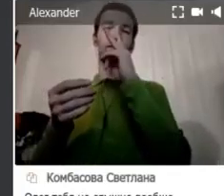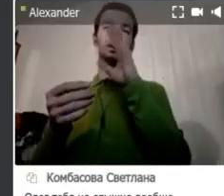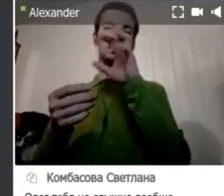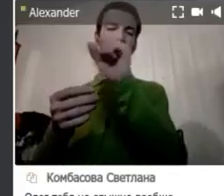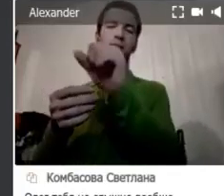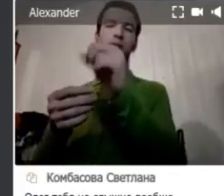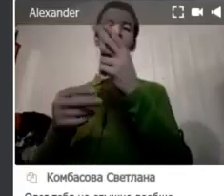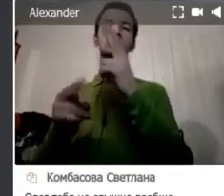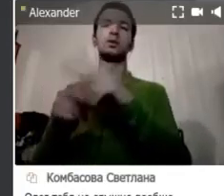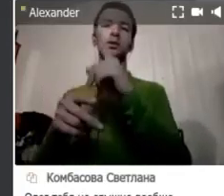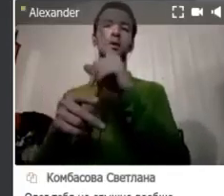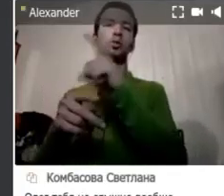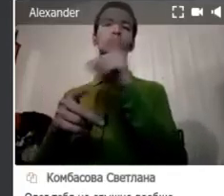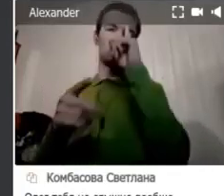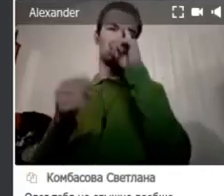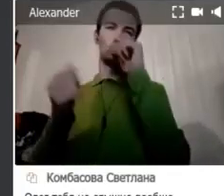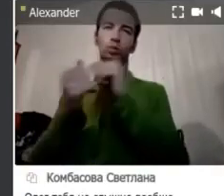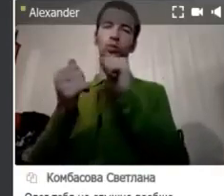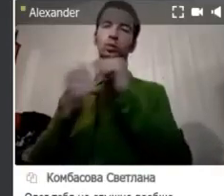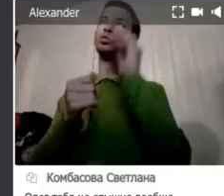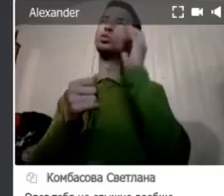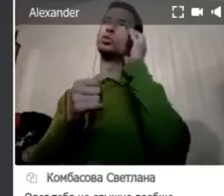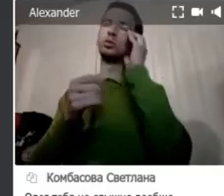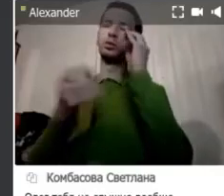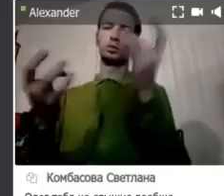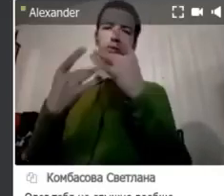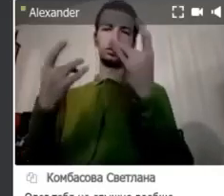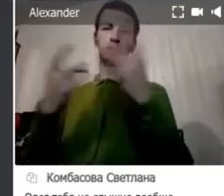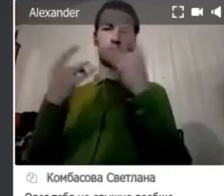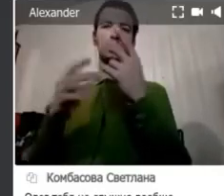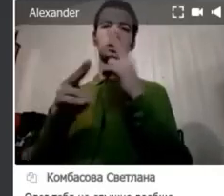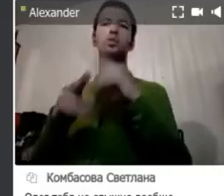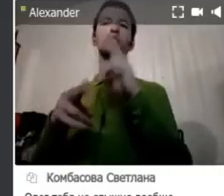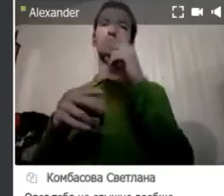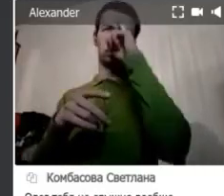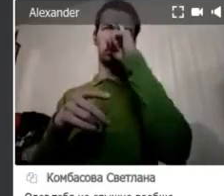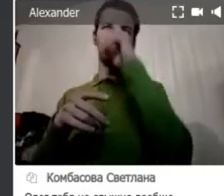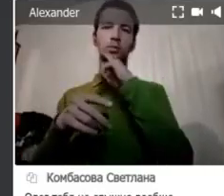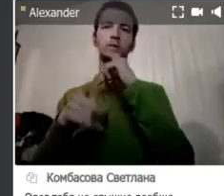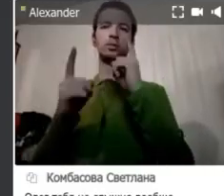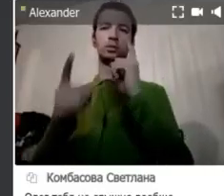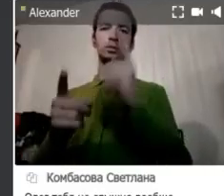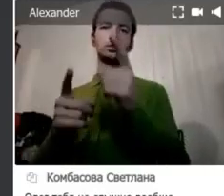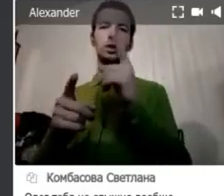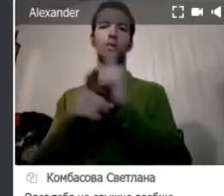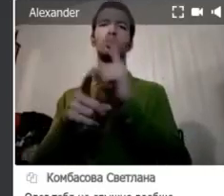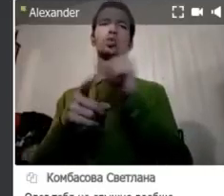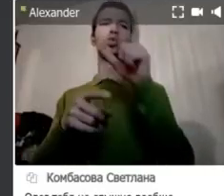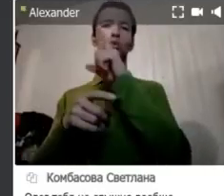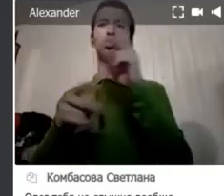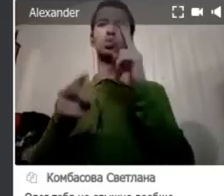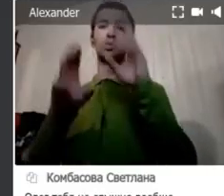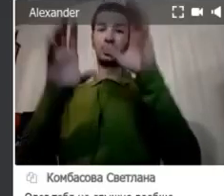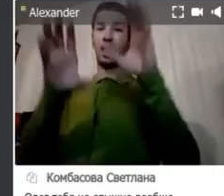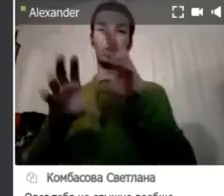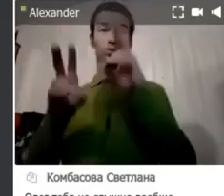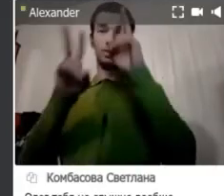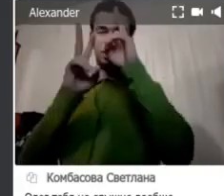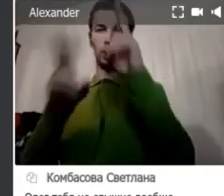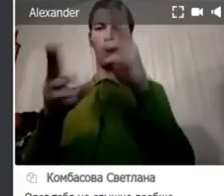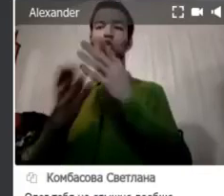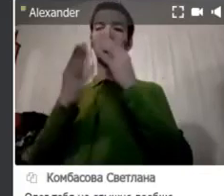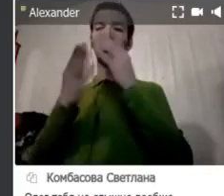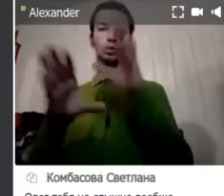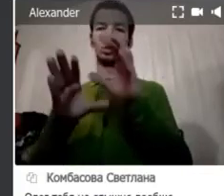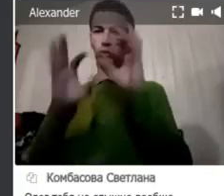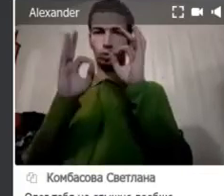якобы инвестиции, они якобы там инвестиционные компании, что полный абсурд. Итак, перед вами, куда можно инвестировать? Четко